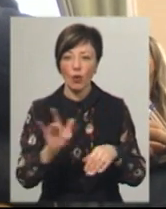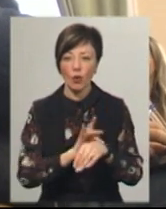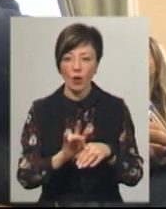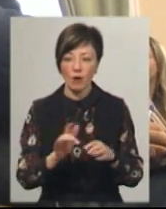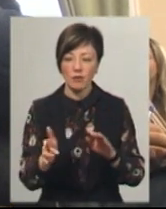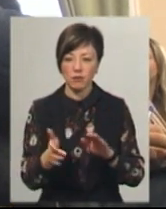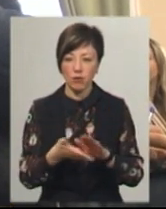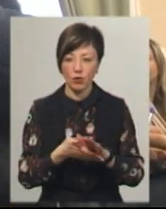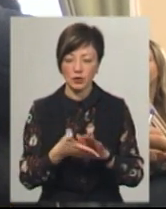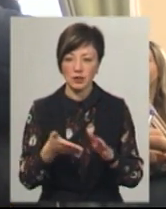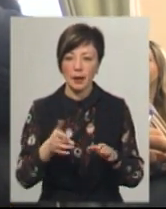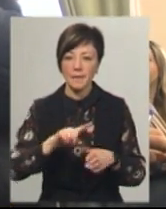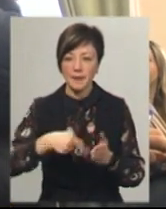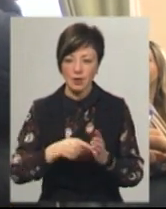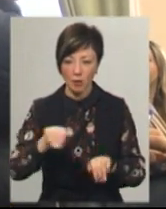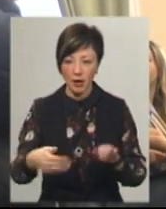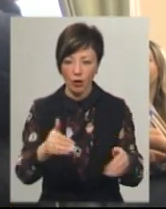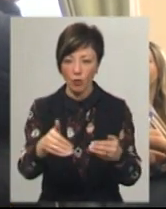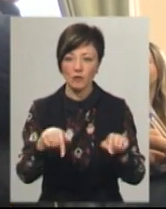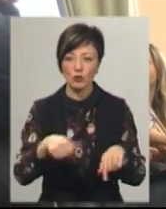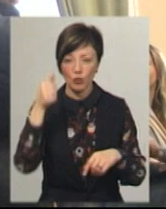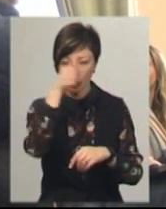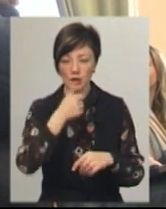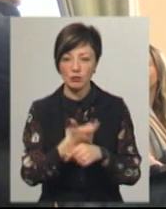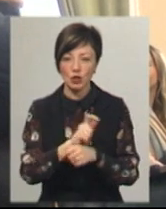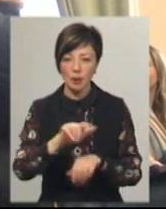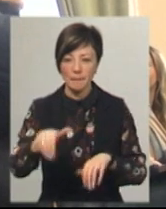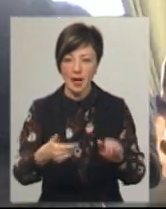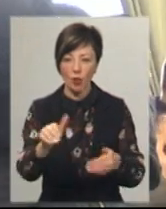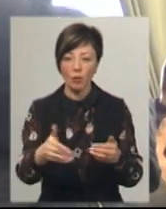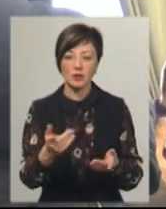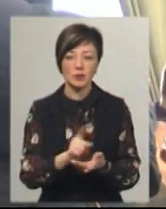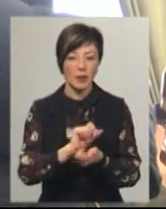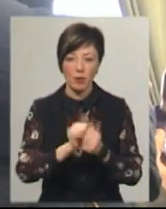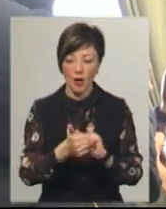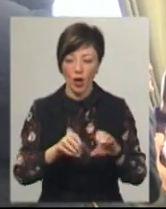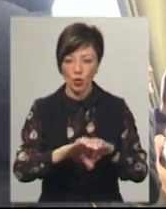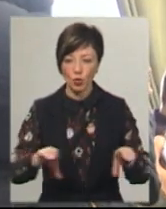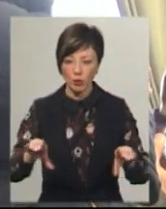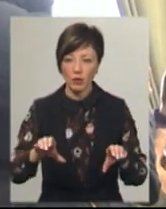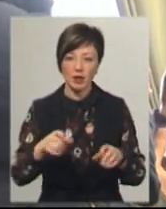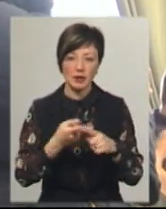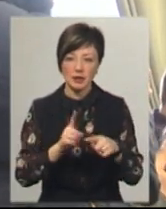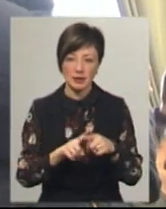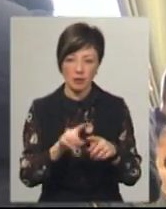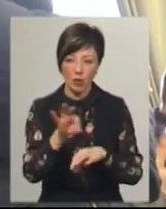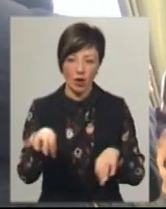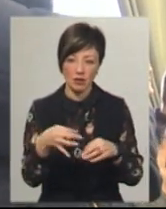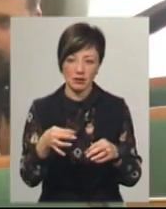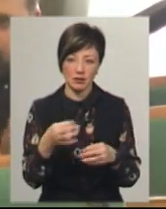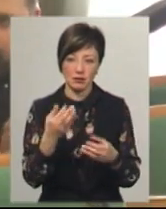босі. Місто все перекопане, в цьому році воно буде ще більше перекопане. Якщо ми не поміняємо труби, то гріш ціна в базарний день цьому